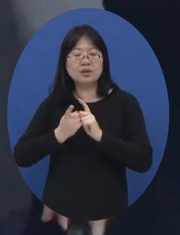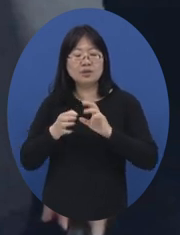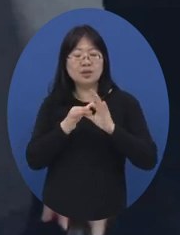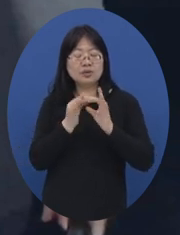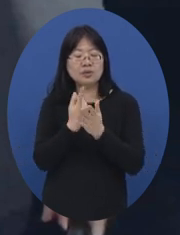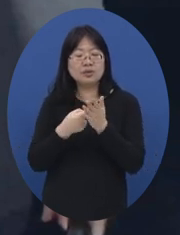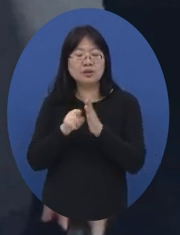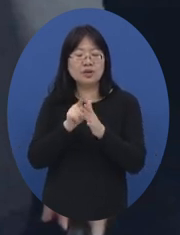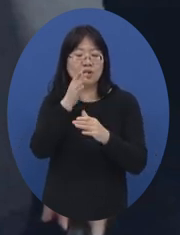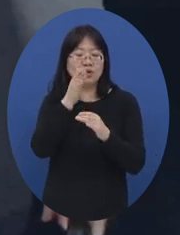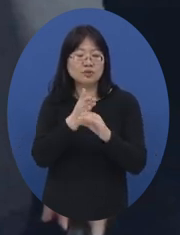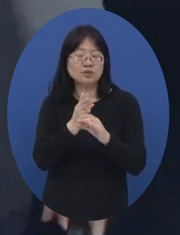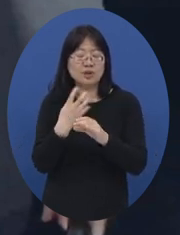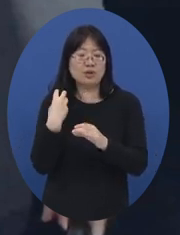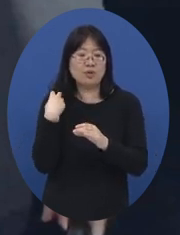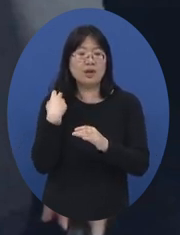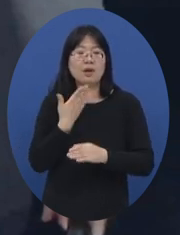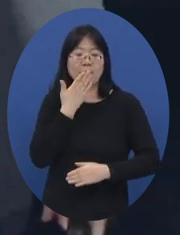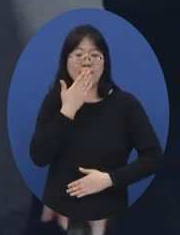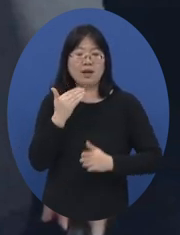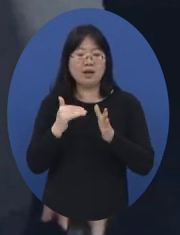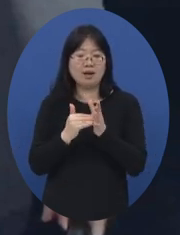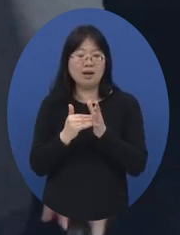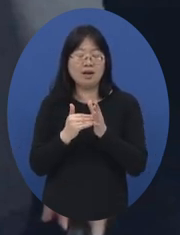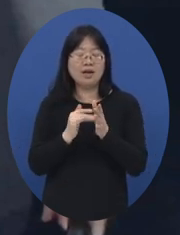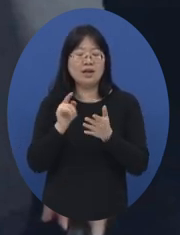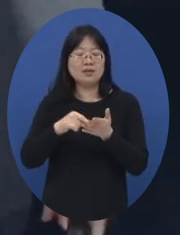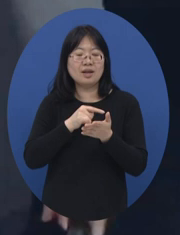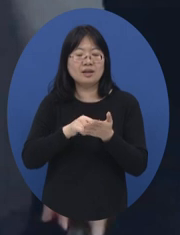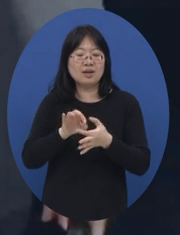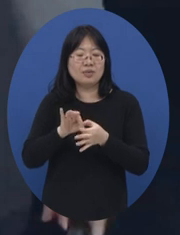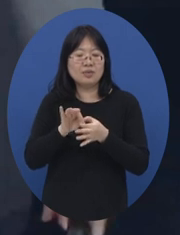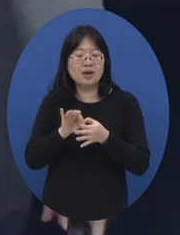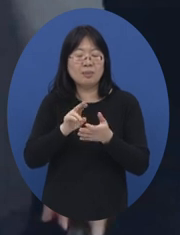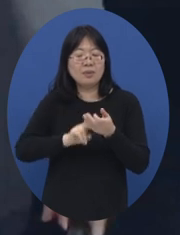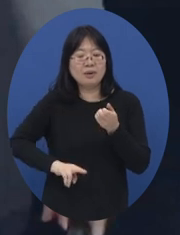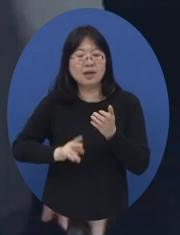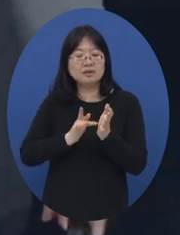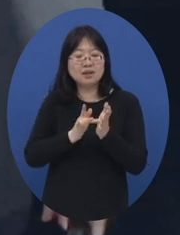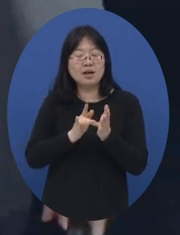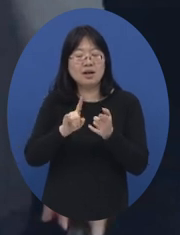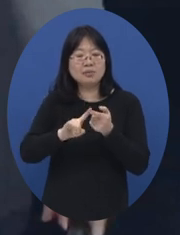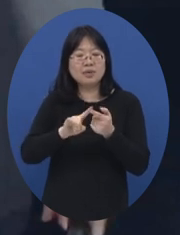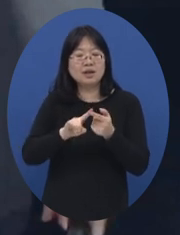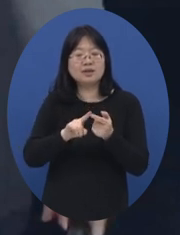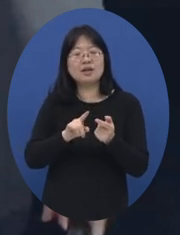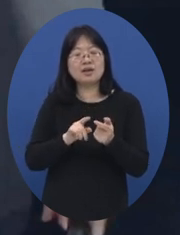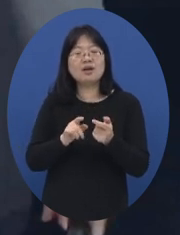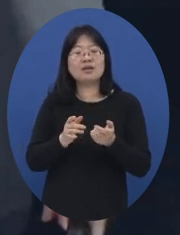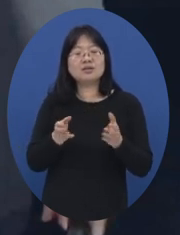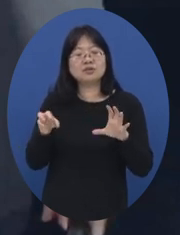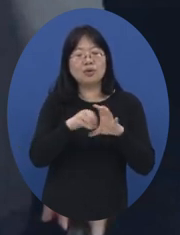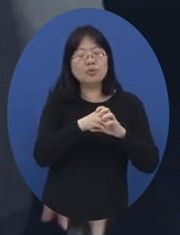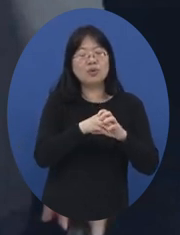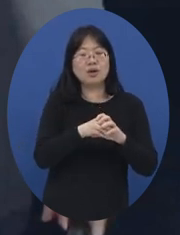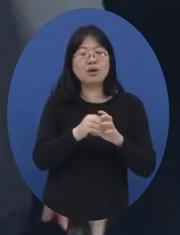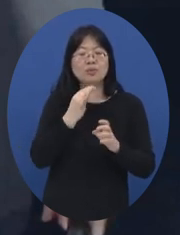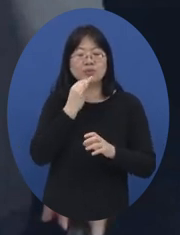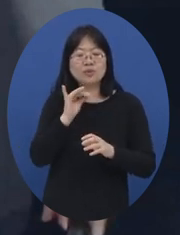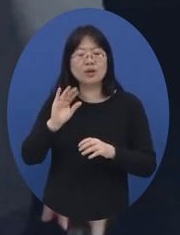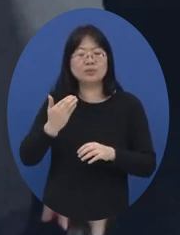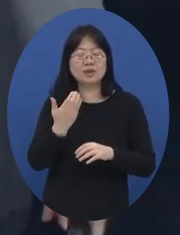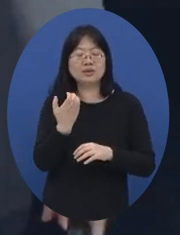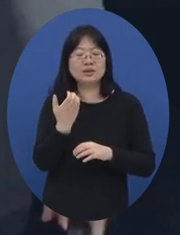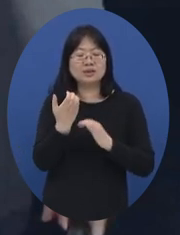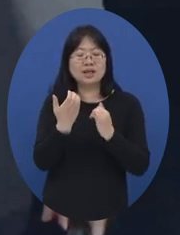있게 중간 브로커 역할을 맡았습니다 그 대가로 자신이 판매하는 의약품을 처방에 넣은 건 물론 무려 900 80명이